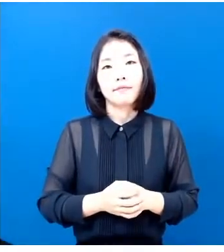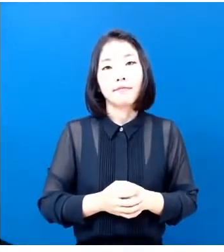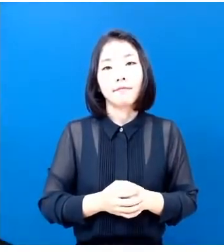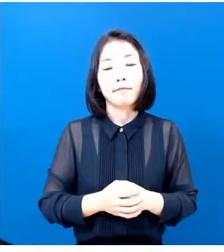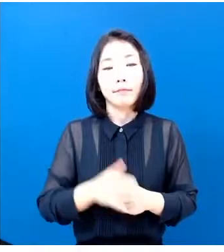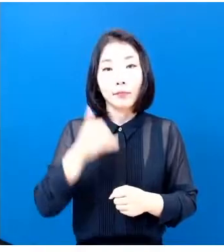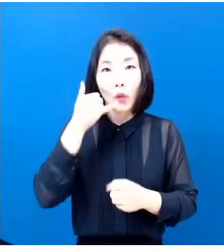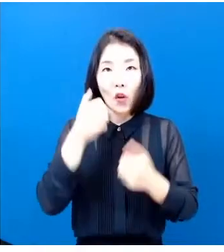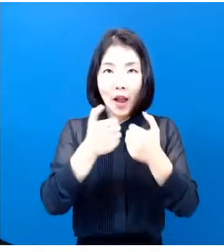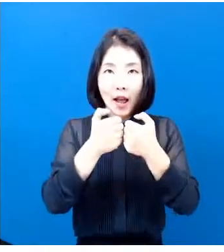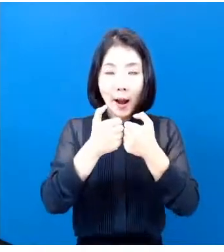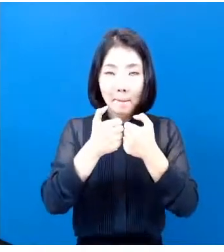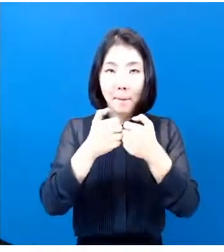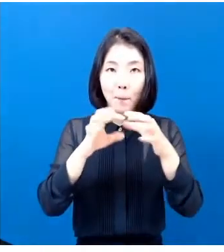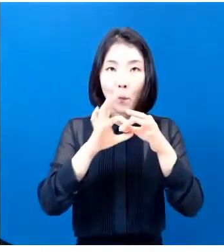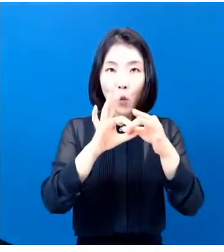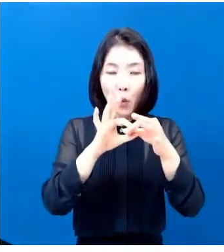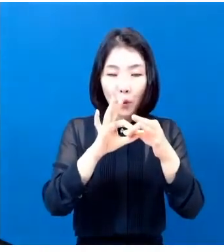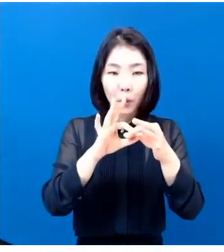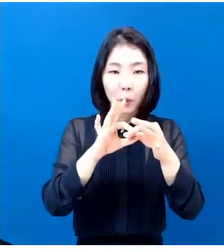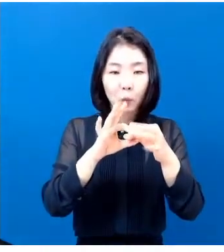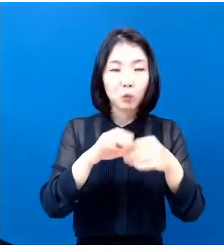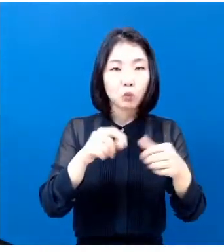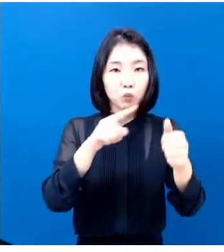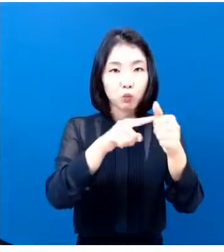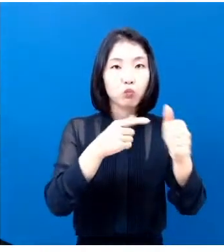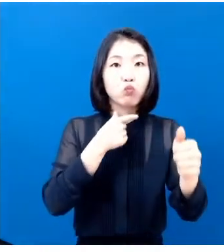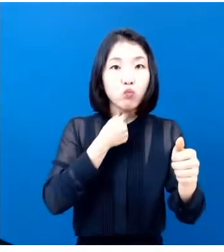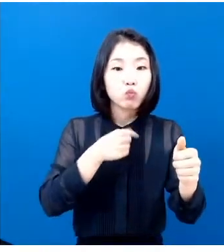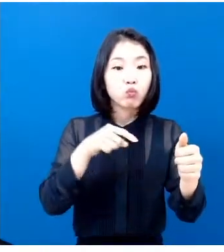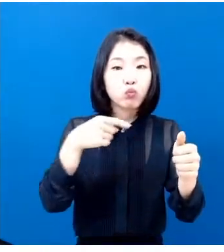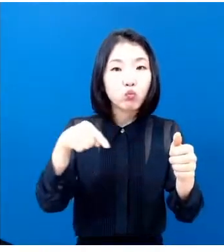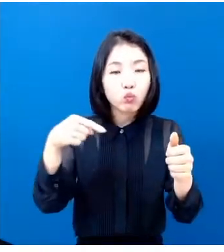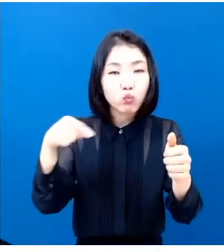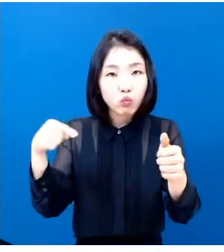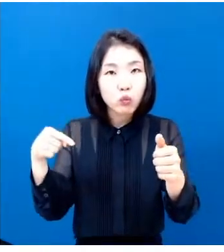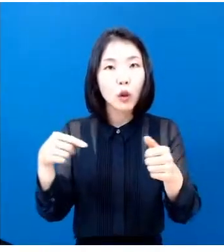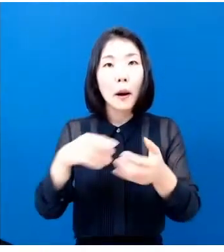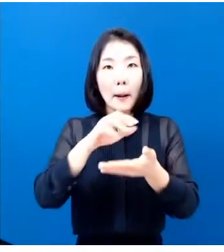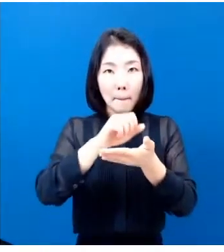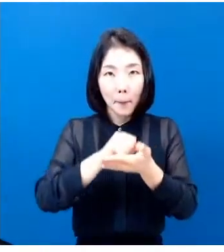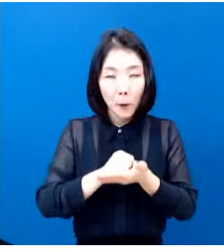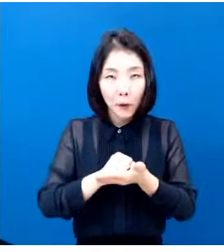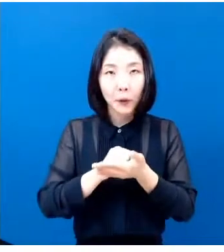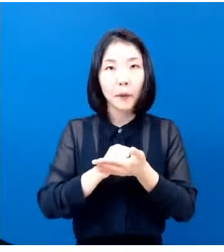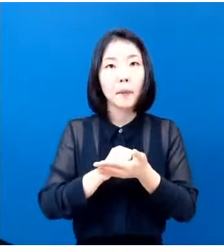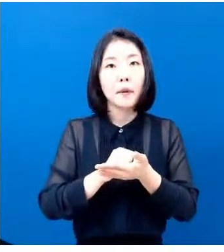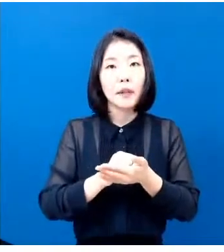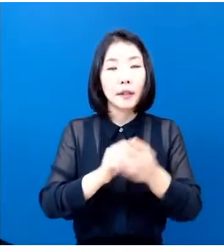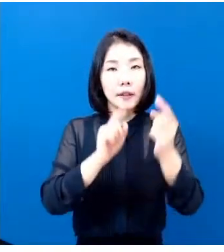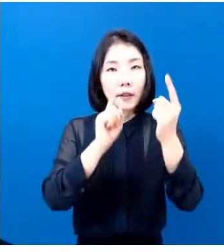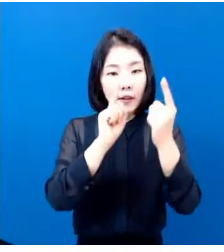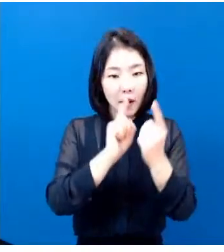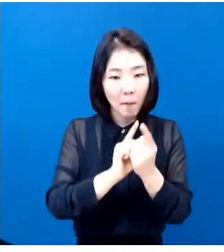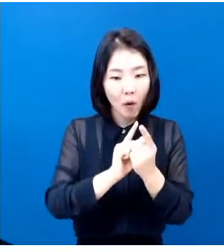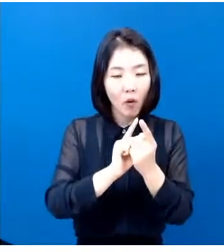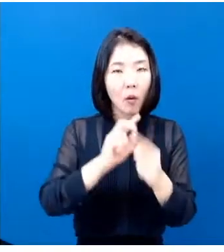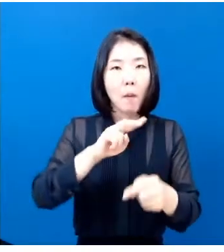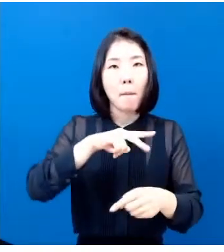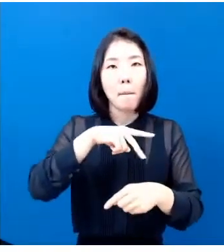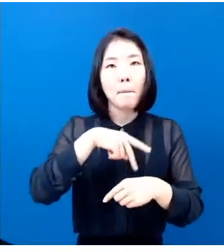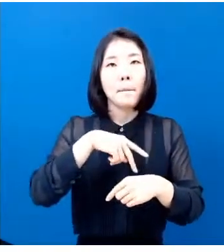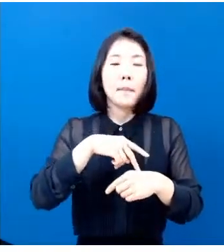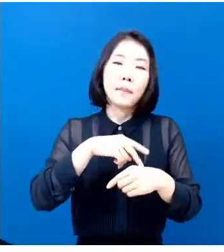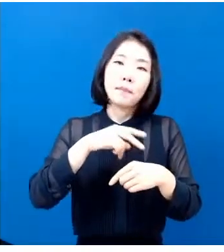이러한 전화 상담을 통한 이영자의 욕구를 기반으로 지금까지 비대면 서비스에서 대면 서비스의 전환을 실수를